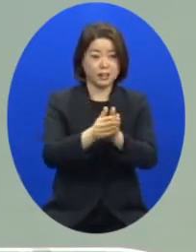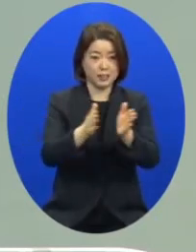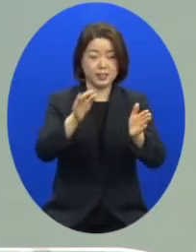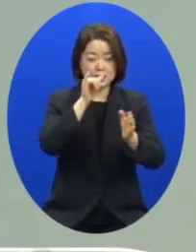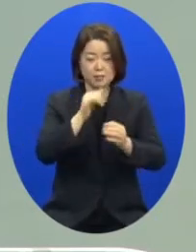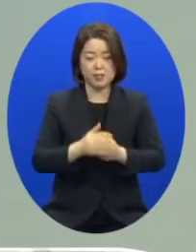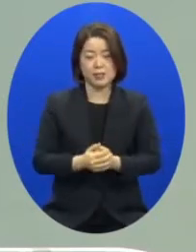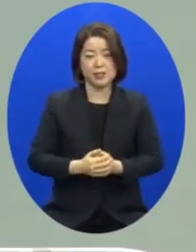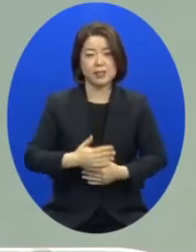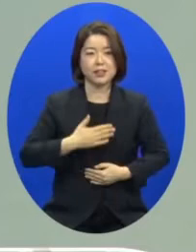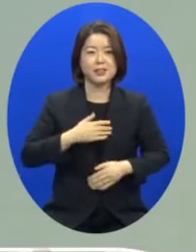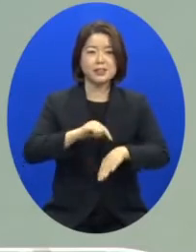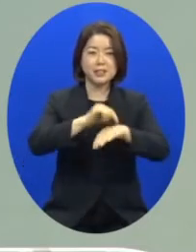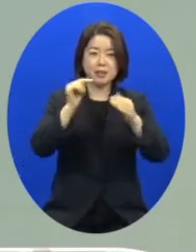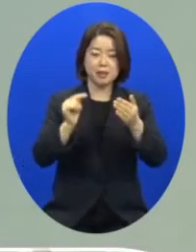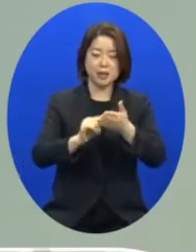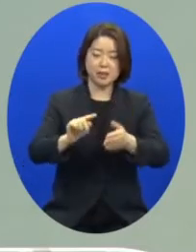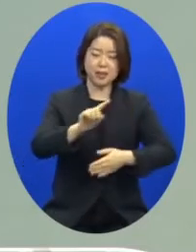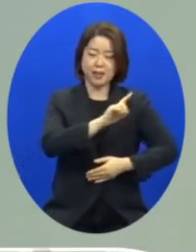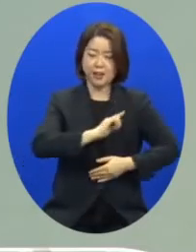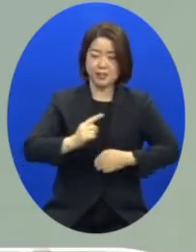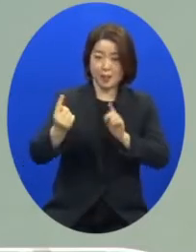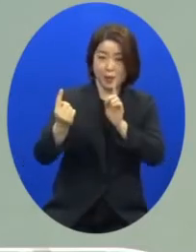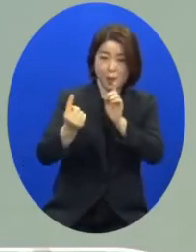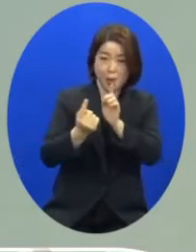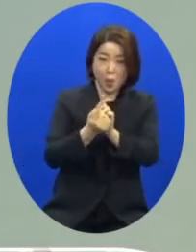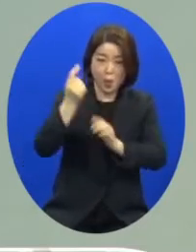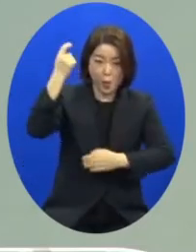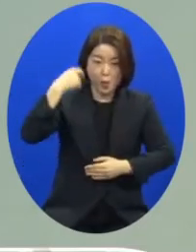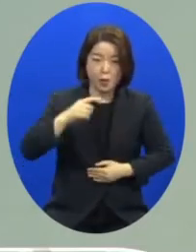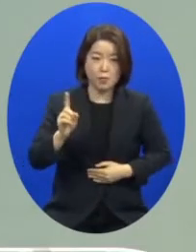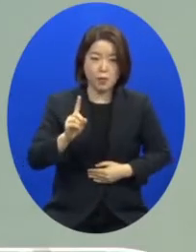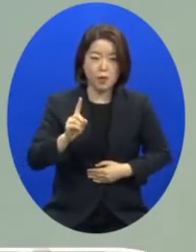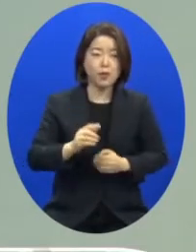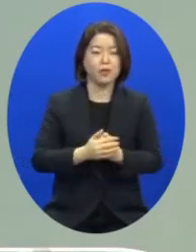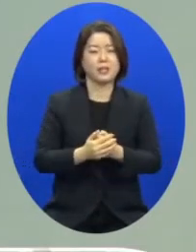제 마음에 가장 와닿았던 구절은 이 절입니다